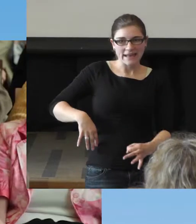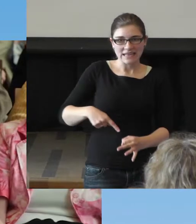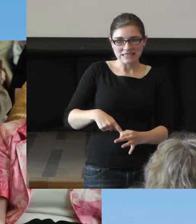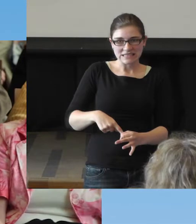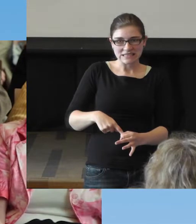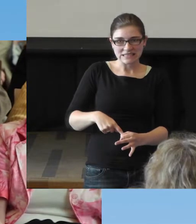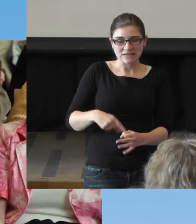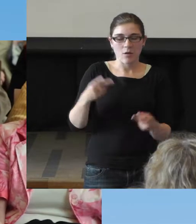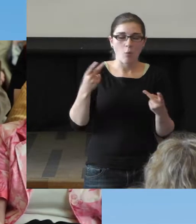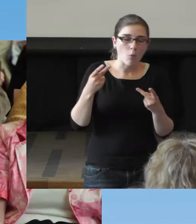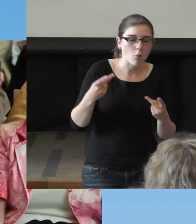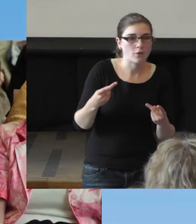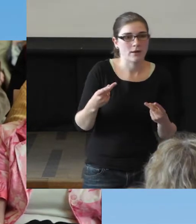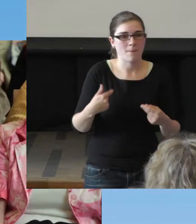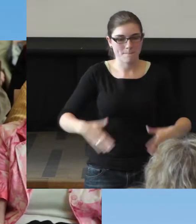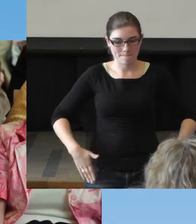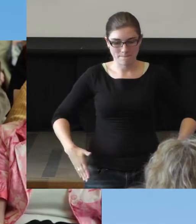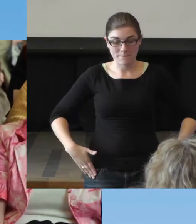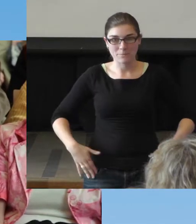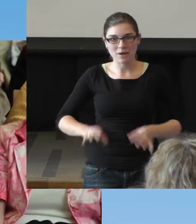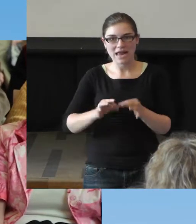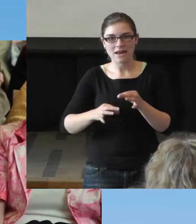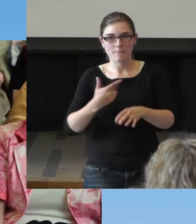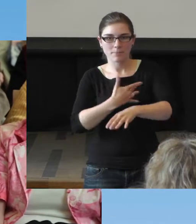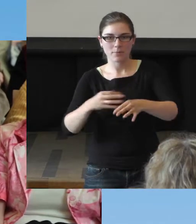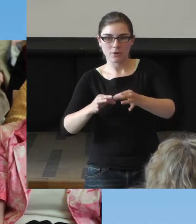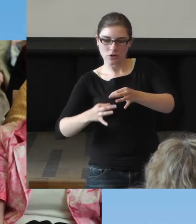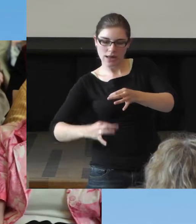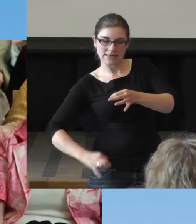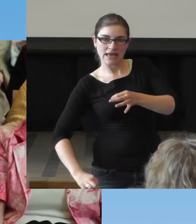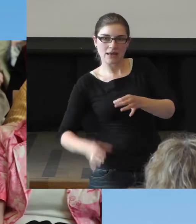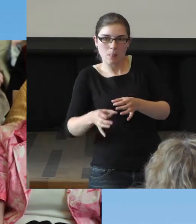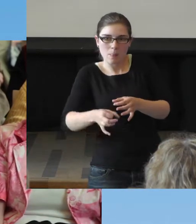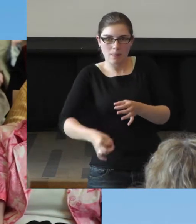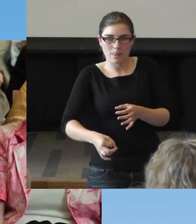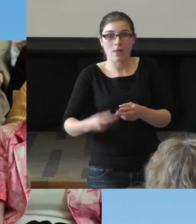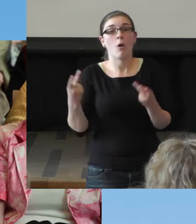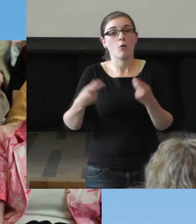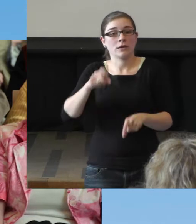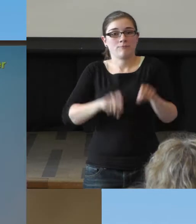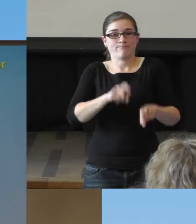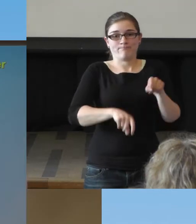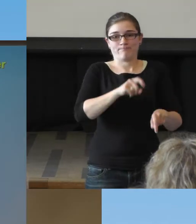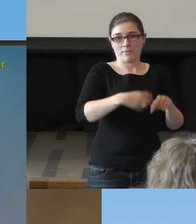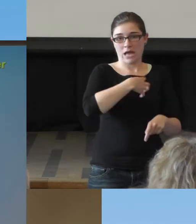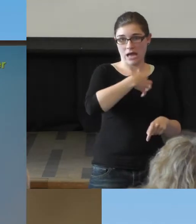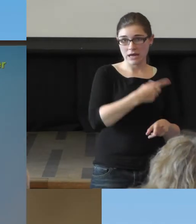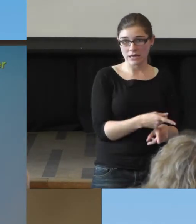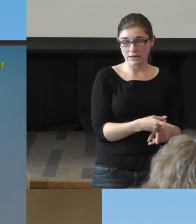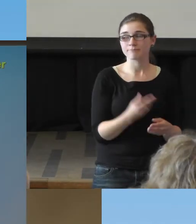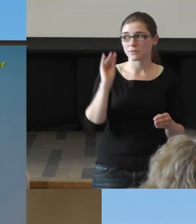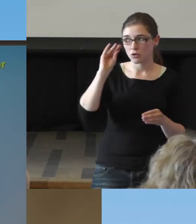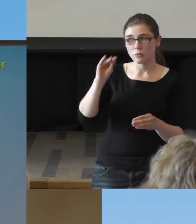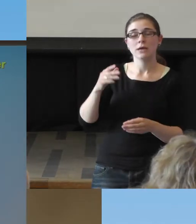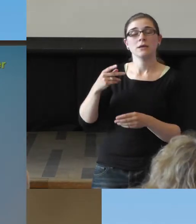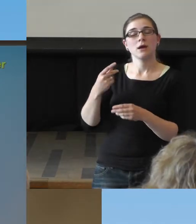könnte auch eine Einengung der Beinarterien vorliegen. Es könnte ein Restless Legs-Syndrom vorliegen. Da werden wir ja gleich von Dr. Ebenteuer